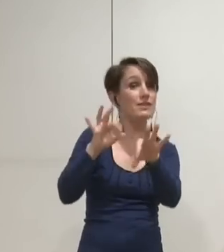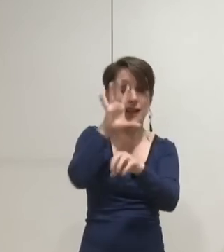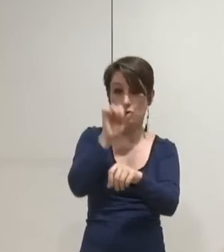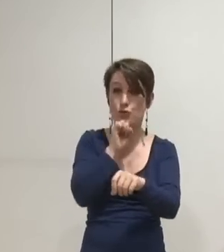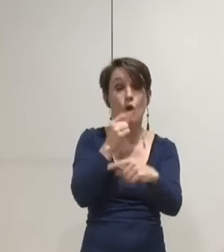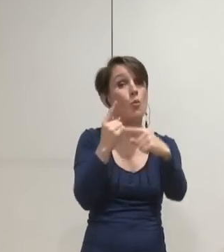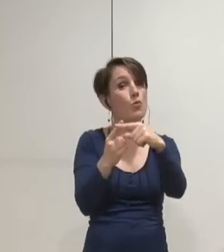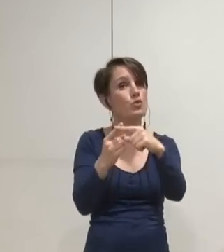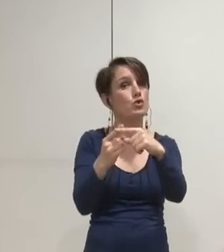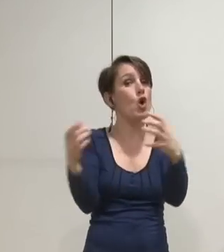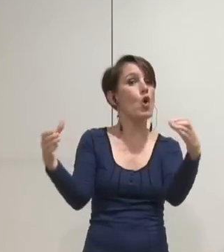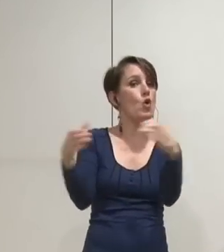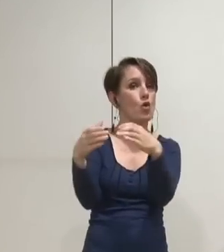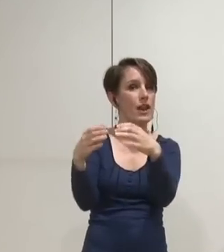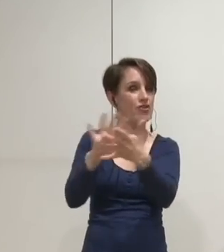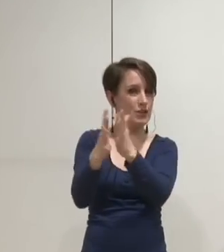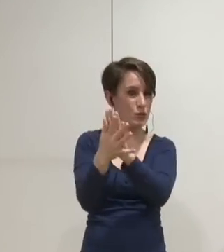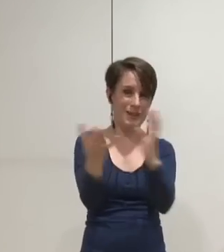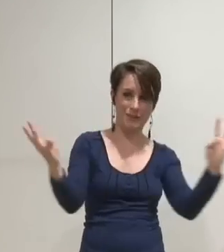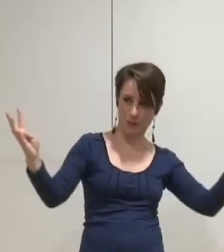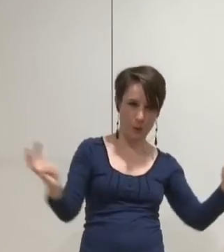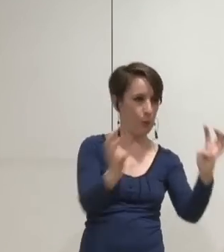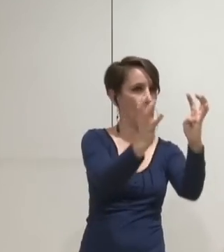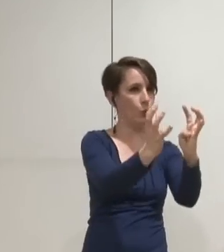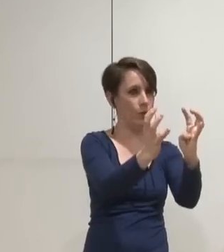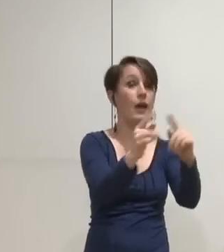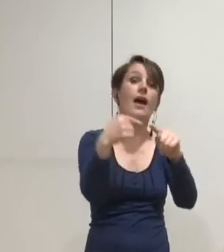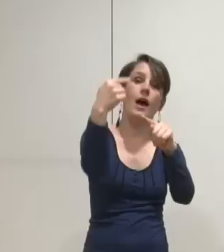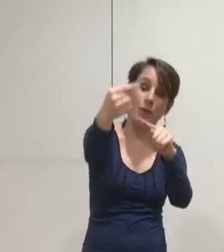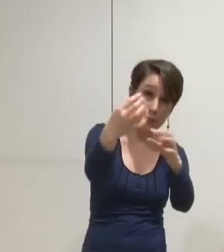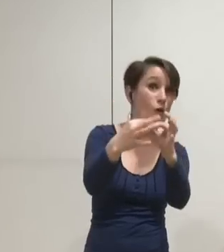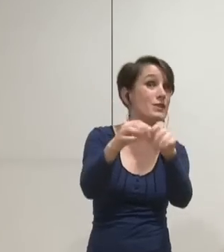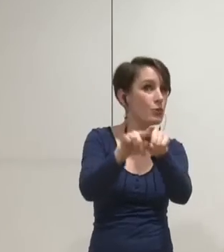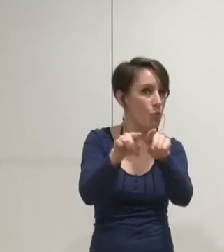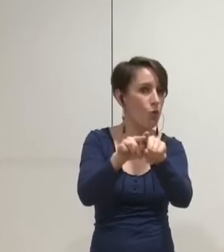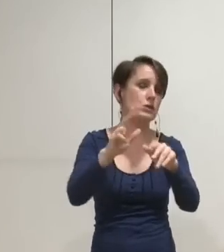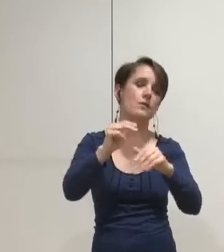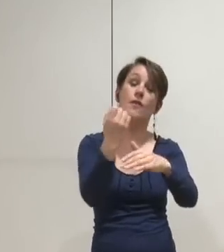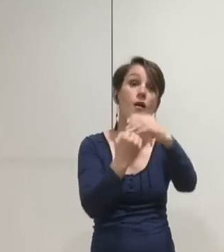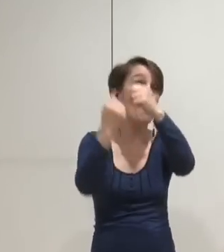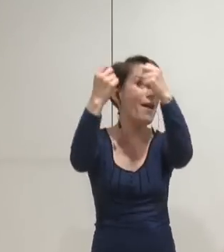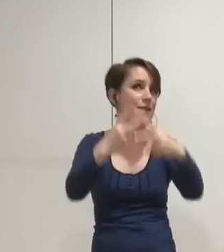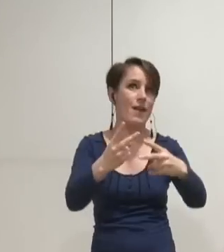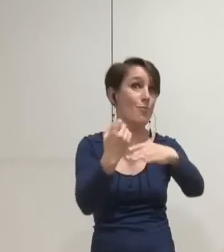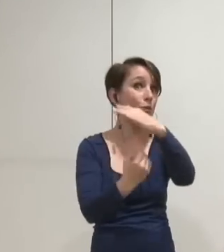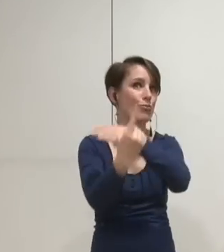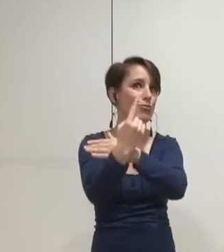associatif et de même en septembre il y aura un grand événement métropolitain pour le lancement du contrat de ville